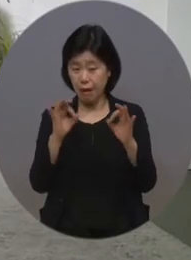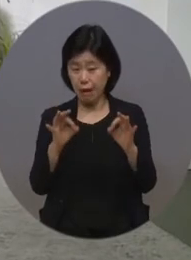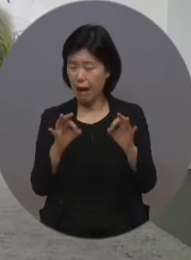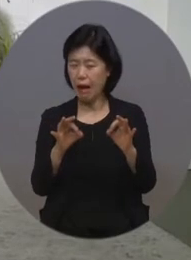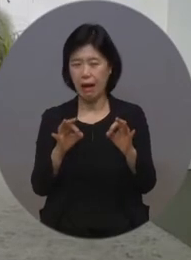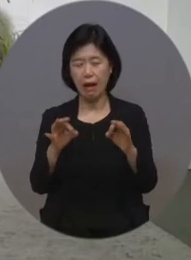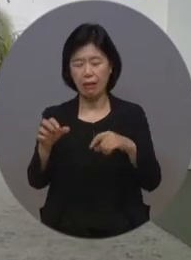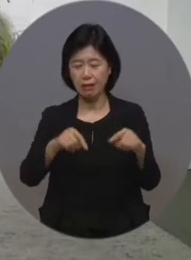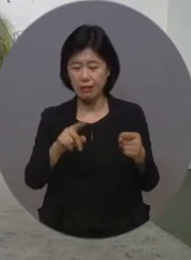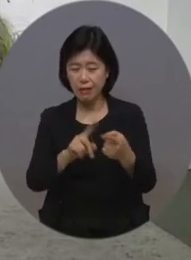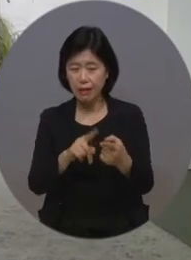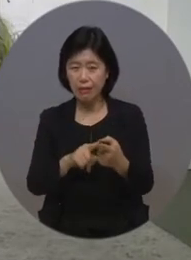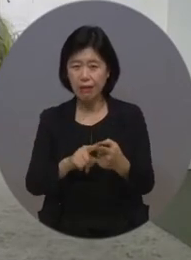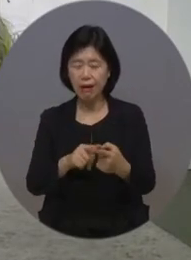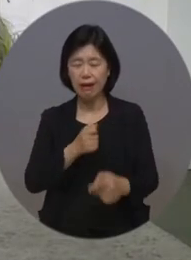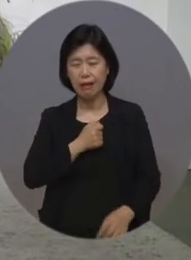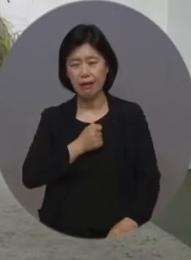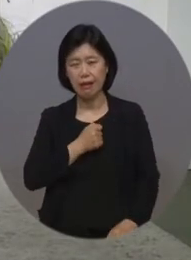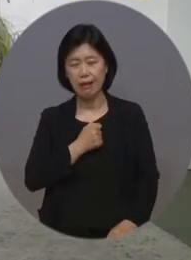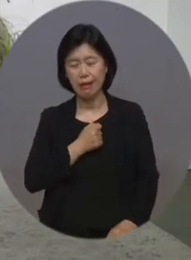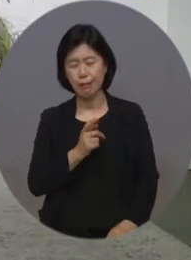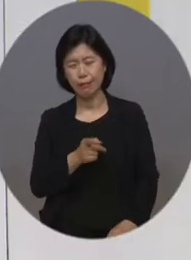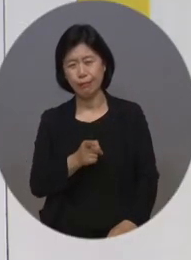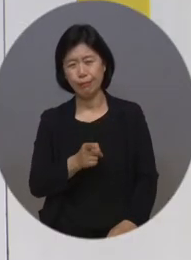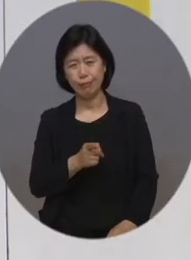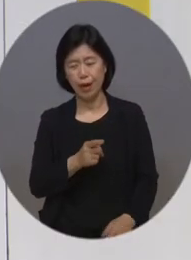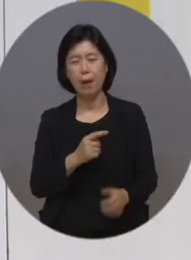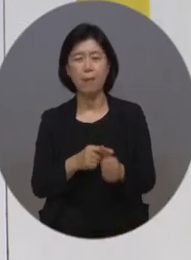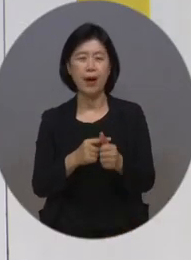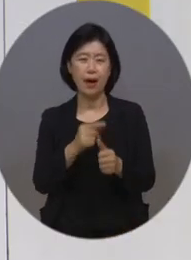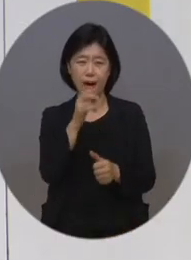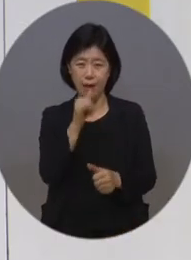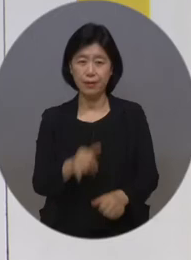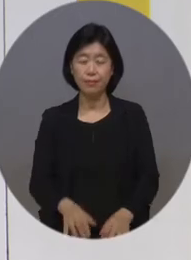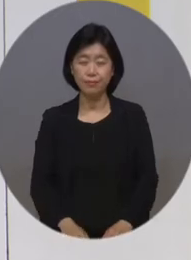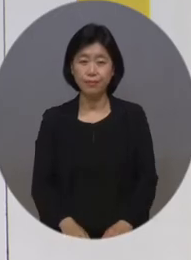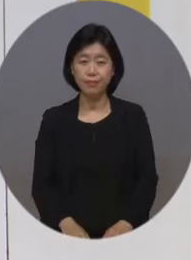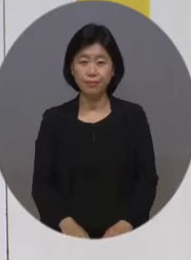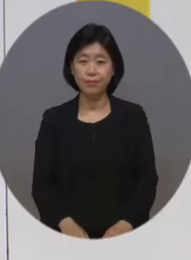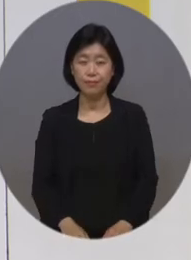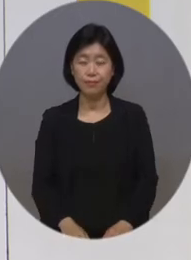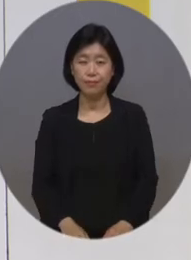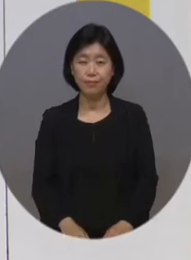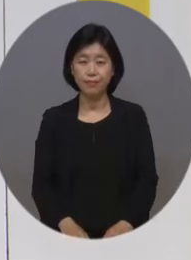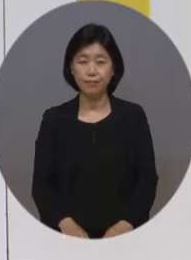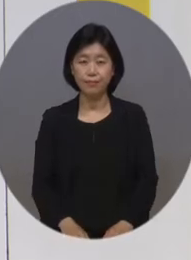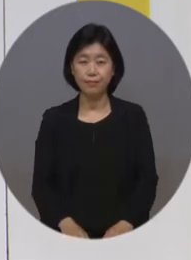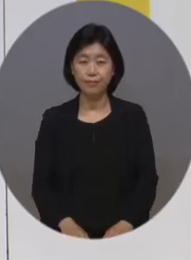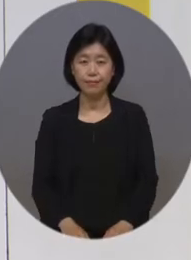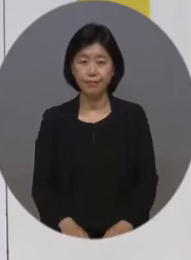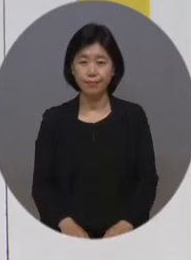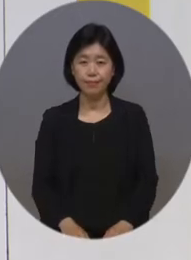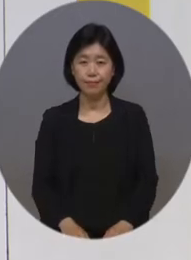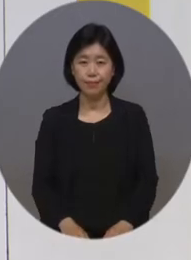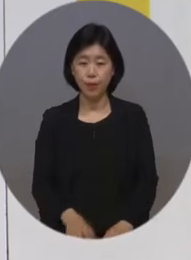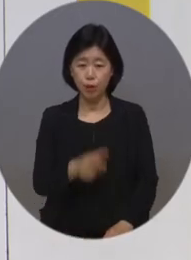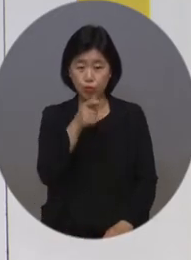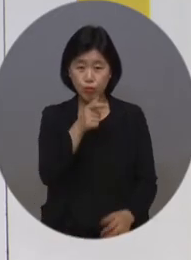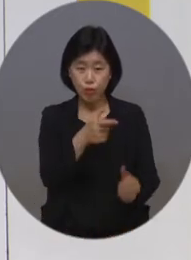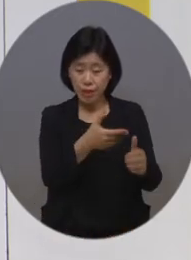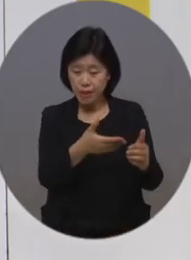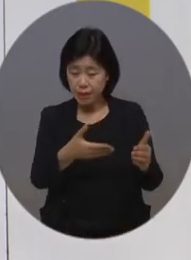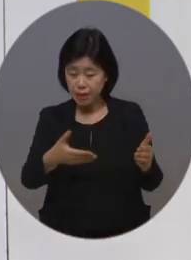정시아 도로 들어와야 4 그게 그물이 참신한 물로 바뀌는 거거든요 그렇죠 고인 물은